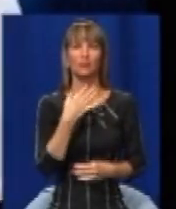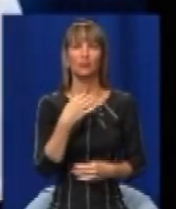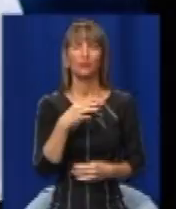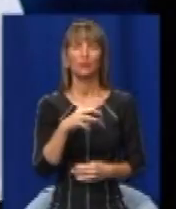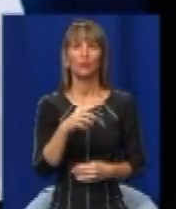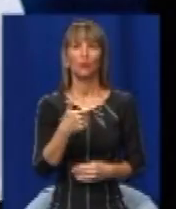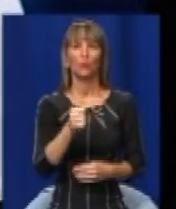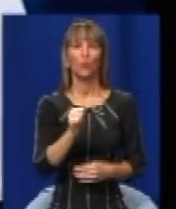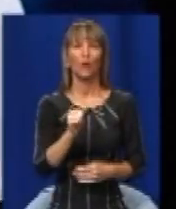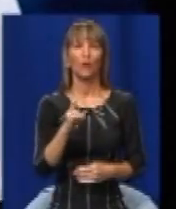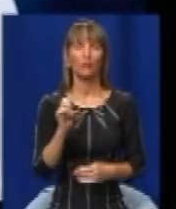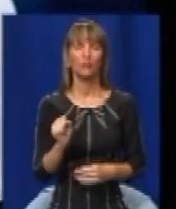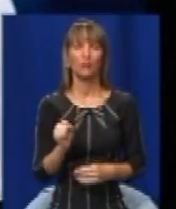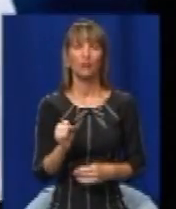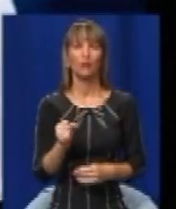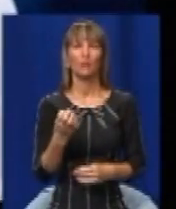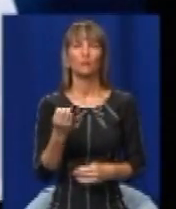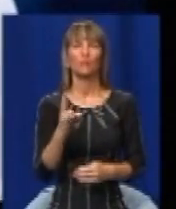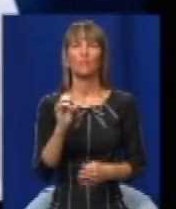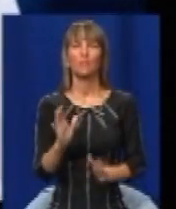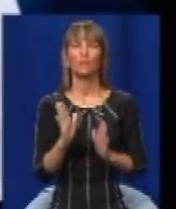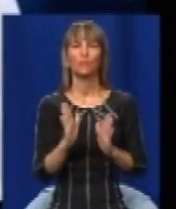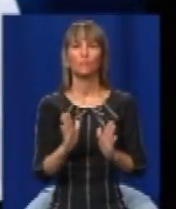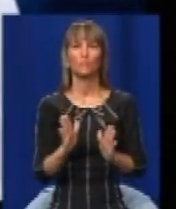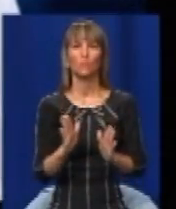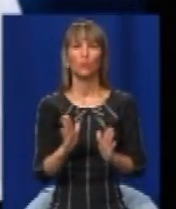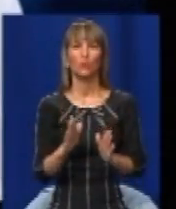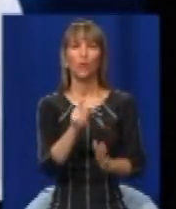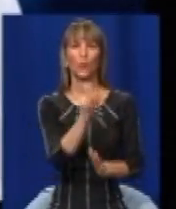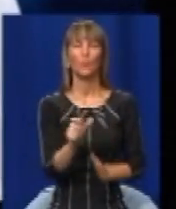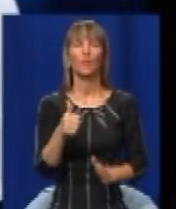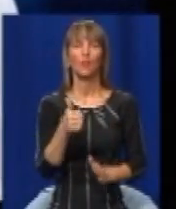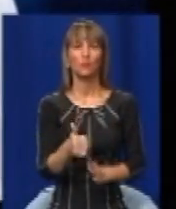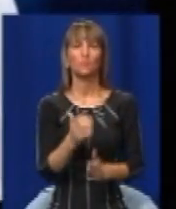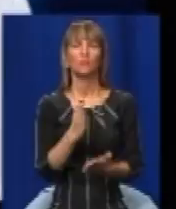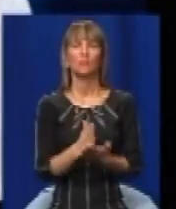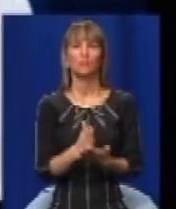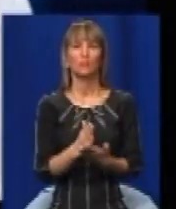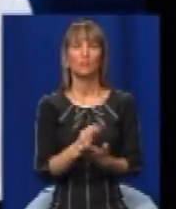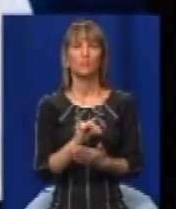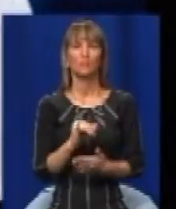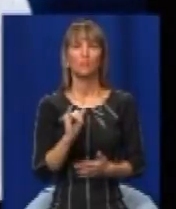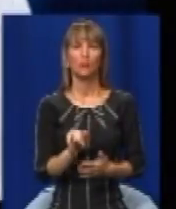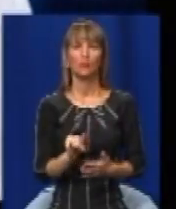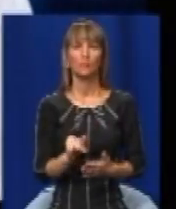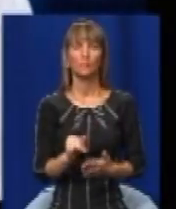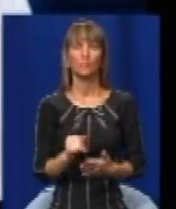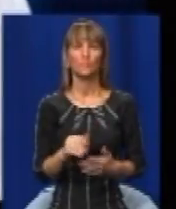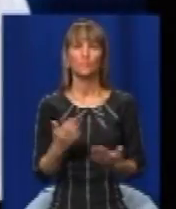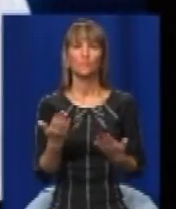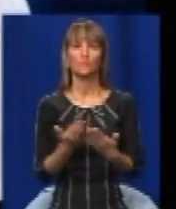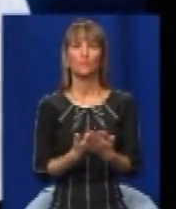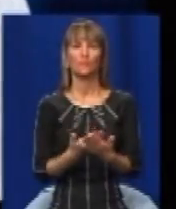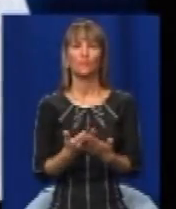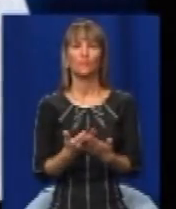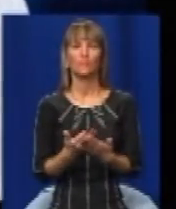Моана. Но еще не только есть люди хорошие, но еще есть бандиты. И не только в кино, но еще